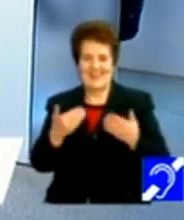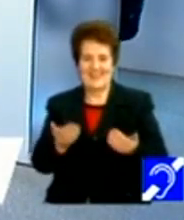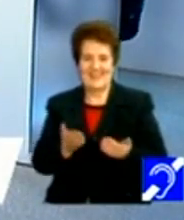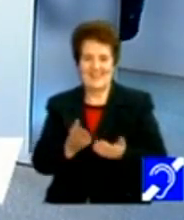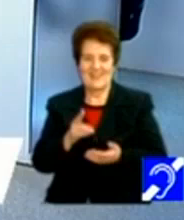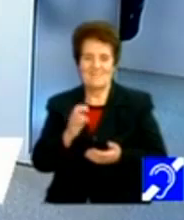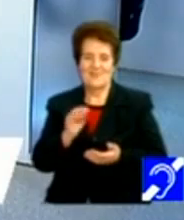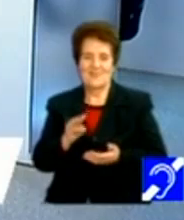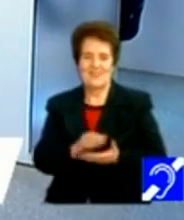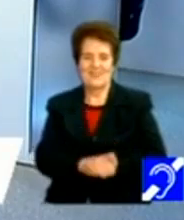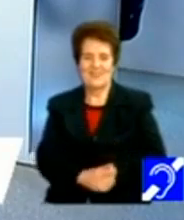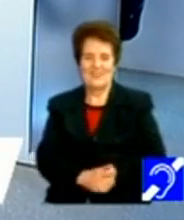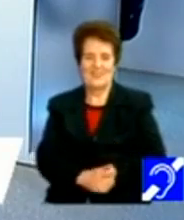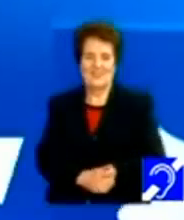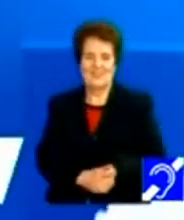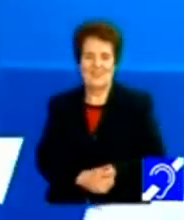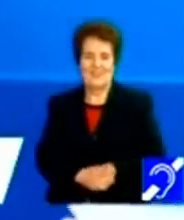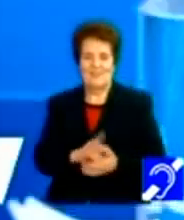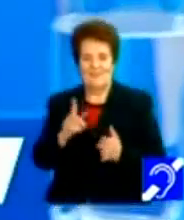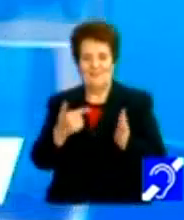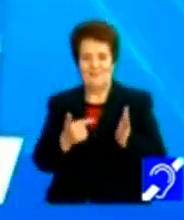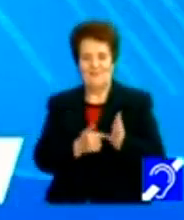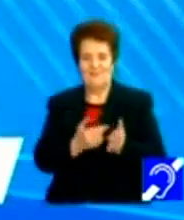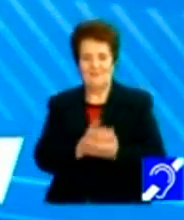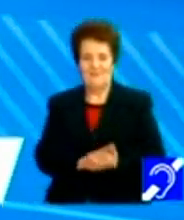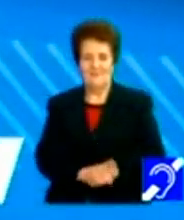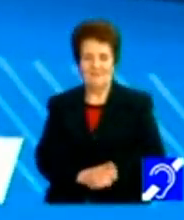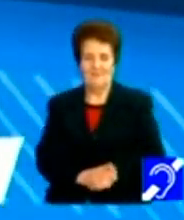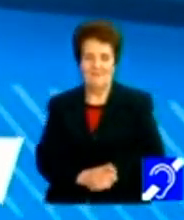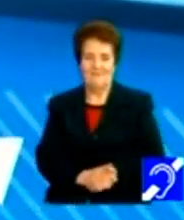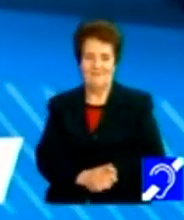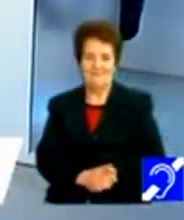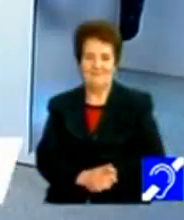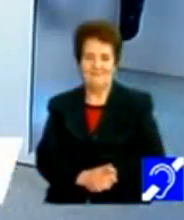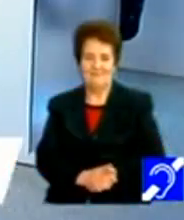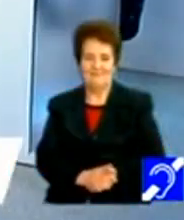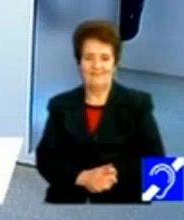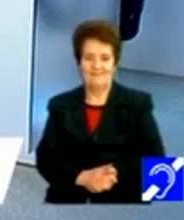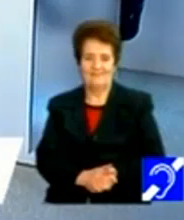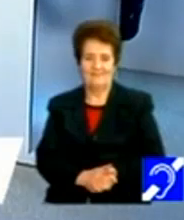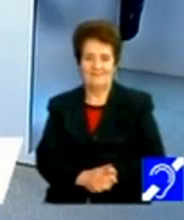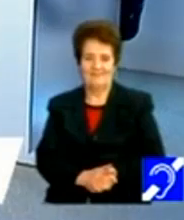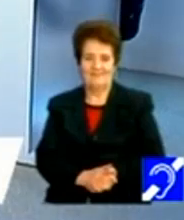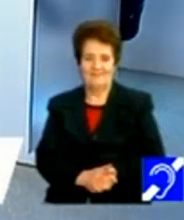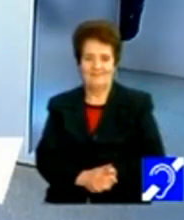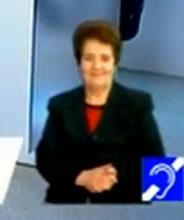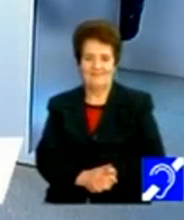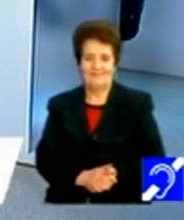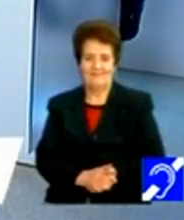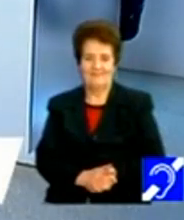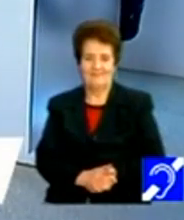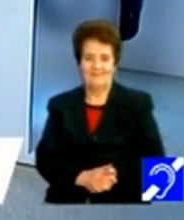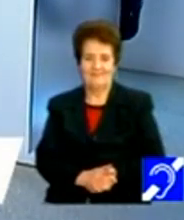postul ăsta acum, da. Și avem aici întrebări. Acum sper să nu se repete, că le-am mai... În general am căutat să nu se